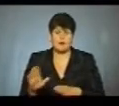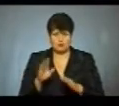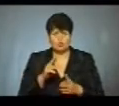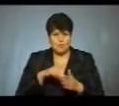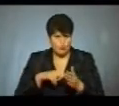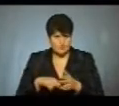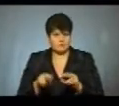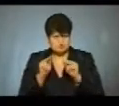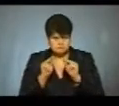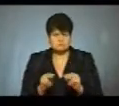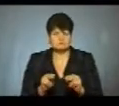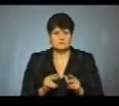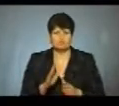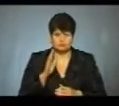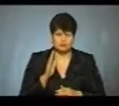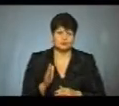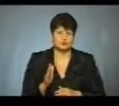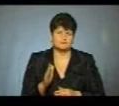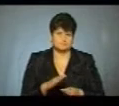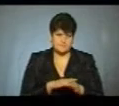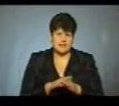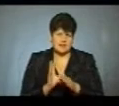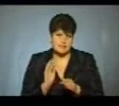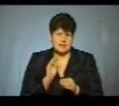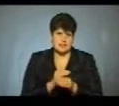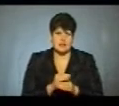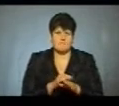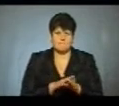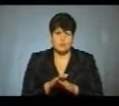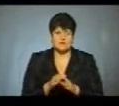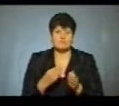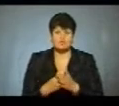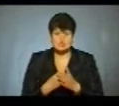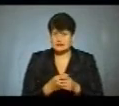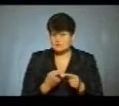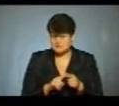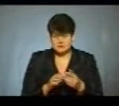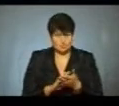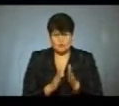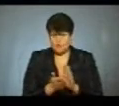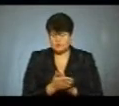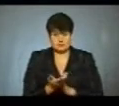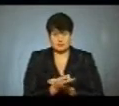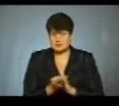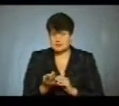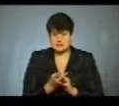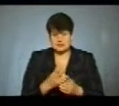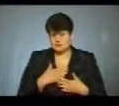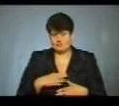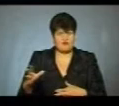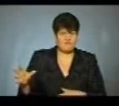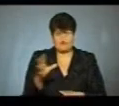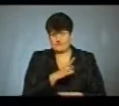податки справедливі. Буде наповнення бюджету. Це компроміс, який задовольняє, на мою думку,